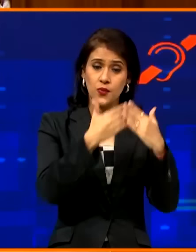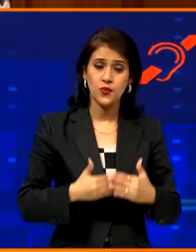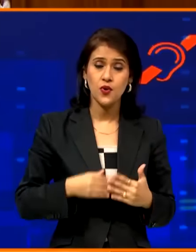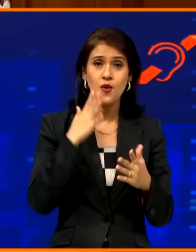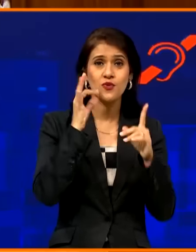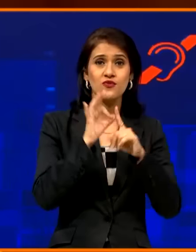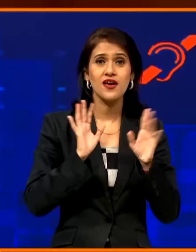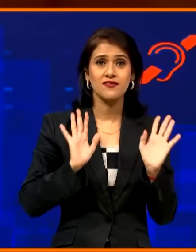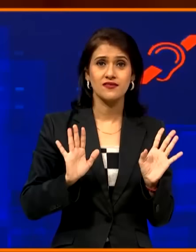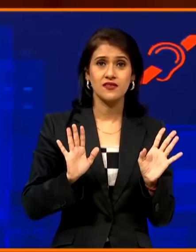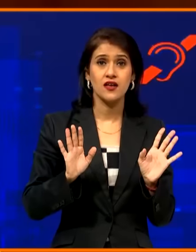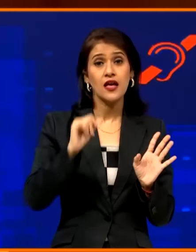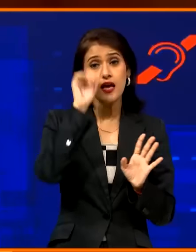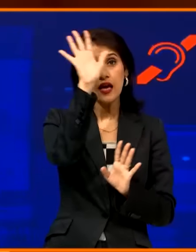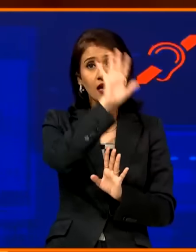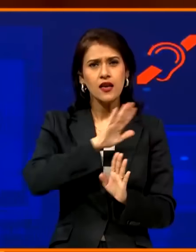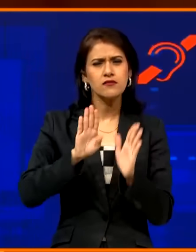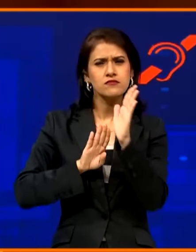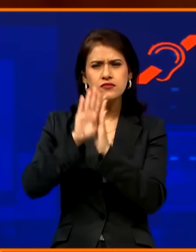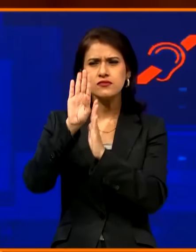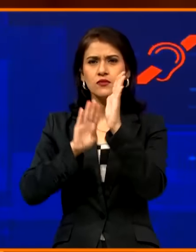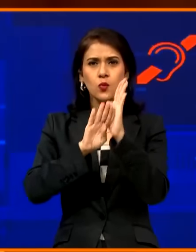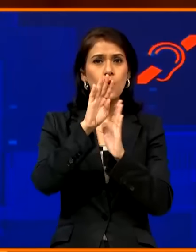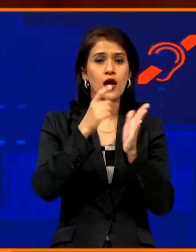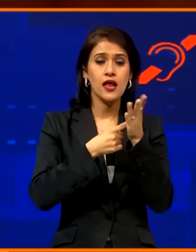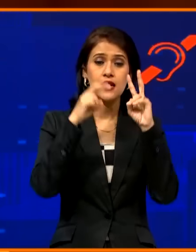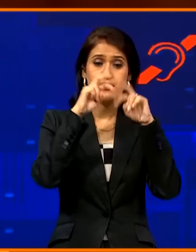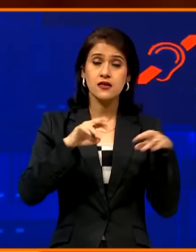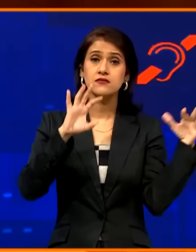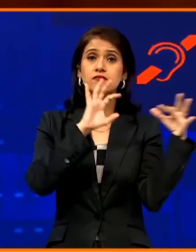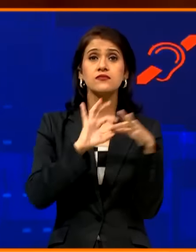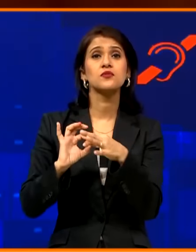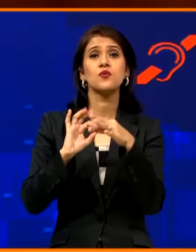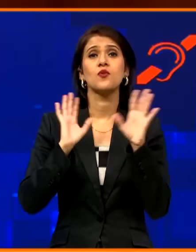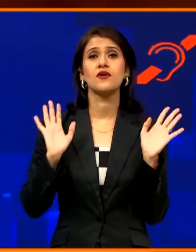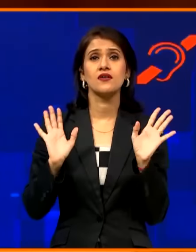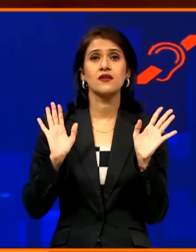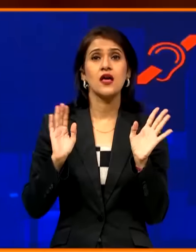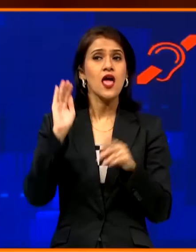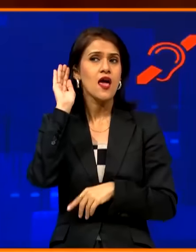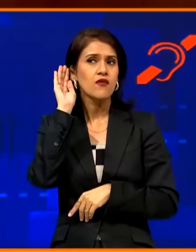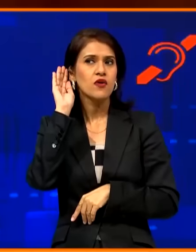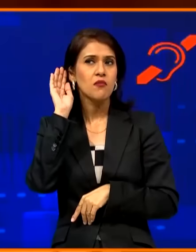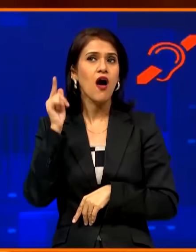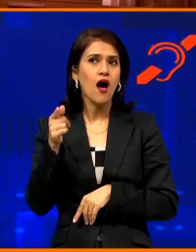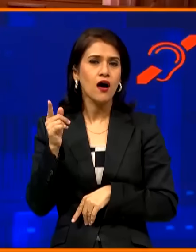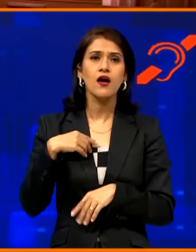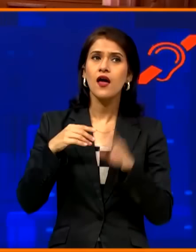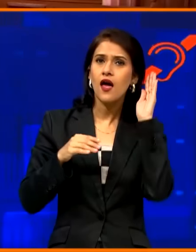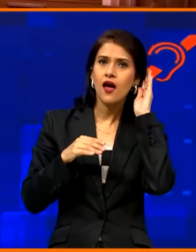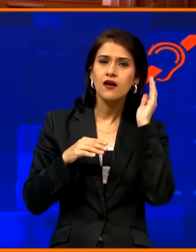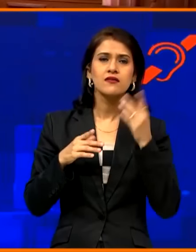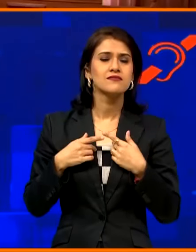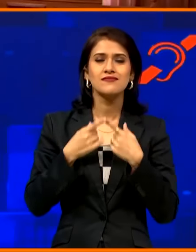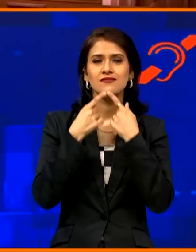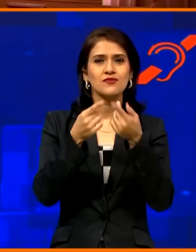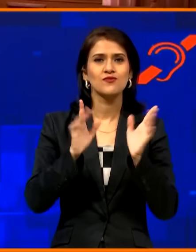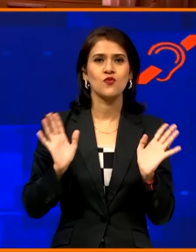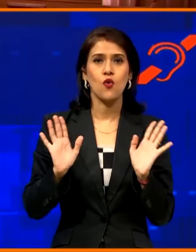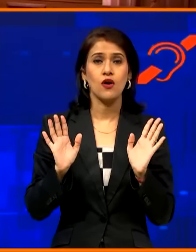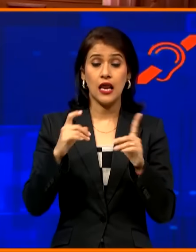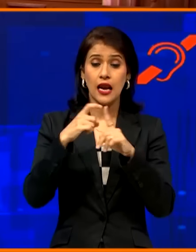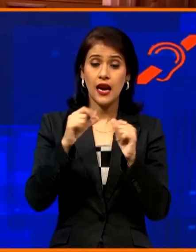है हर काम रिसर्च बेस्ड होना चाहिए इंफॉर्मेशन बेस्ड नहीं होना चाहिए कि आपसे मिल गई किसी और से मिल गई किसी